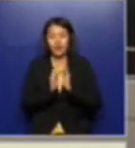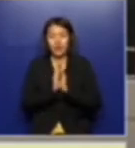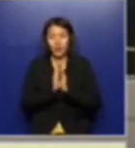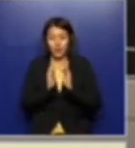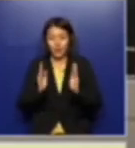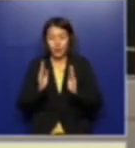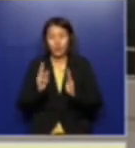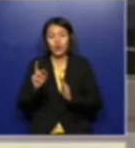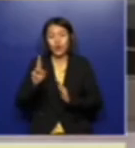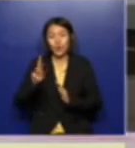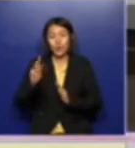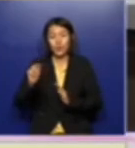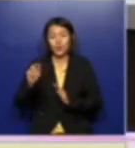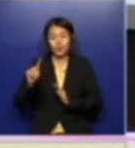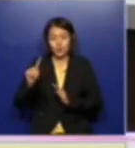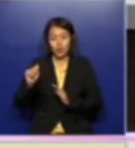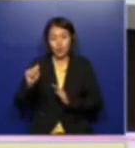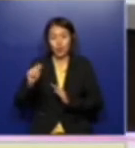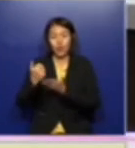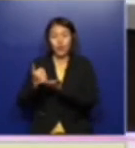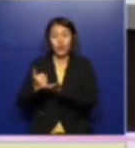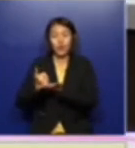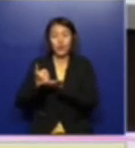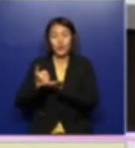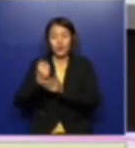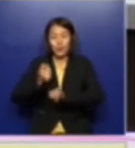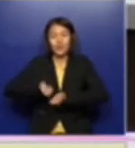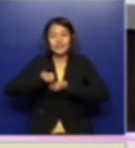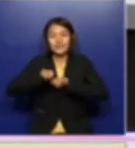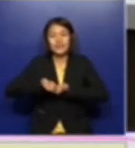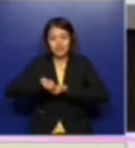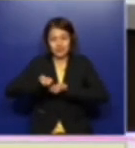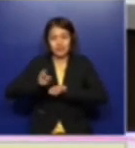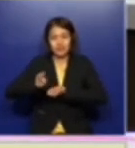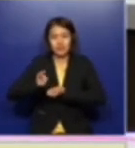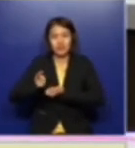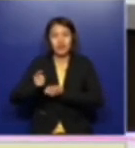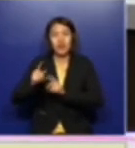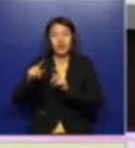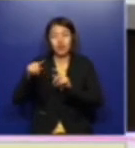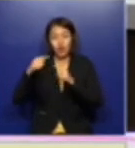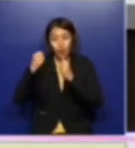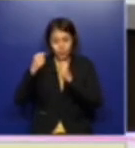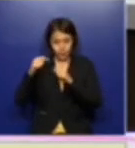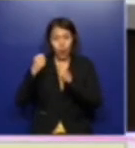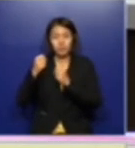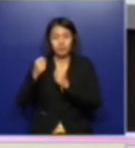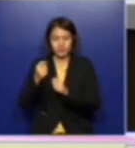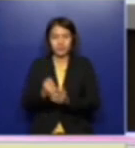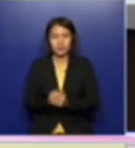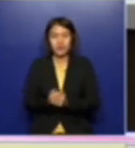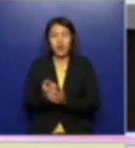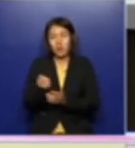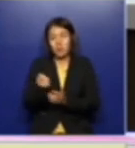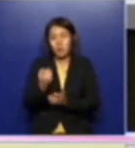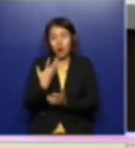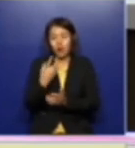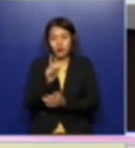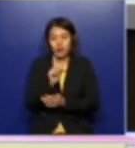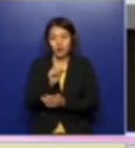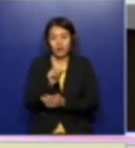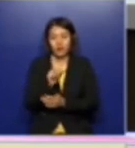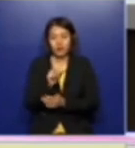ฐมนตรีประพัฒน์พุทธสุธนนะครับรัฐมนตรีช่วยการเกษตรและสหกรณ์ที่ท่านมาตอบกระทู้ในครั้งนี้ที่ท่านบอกว่าก็ต้